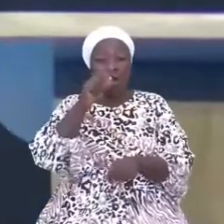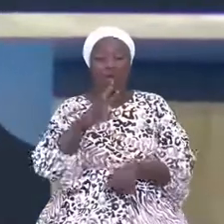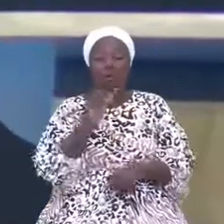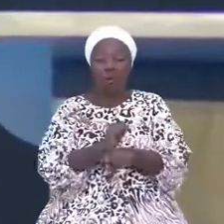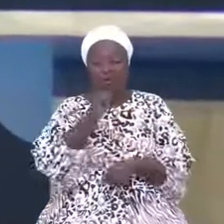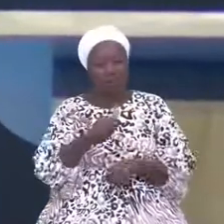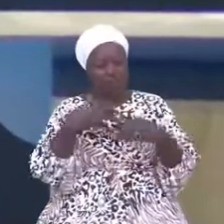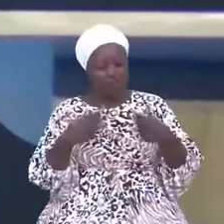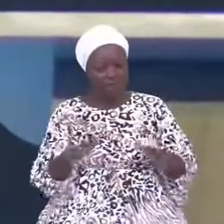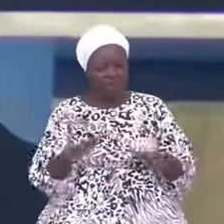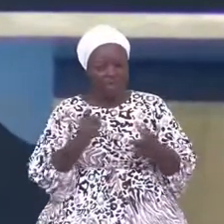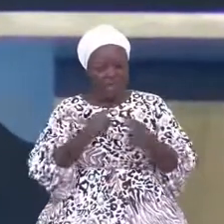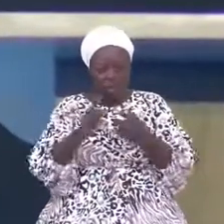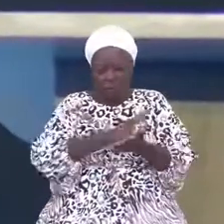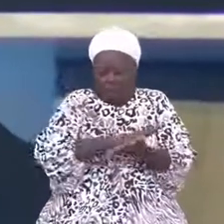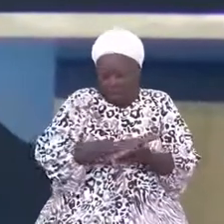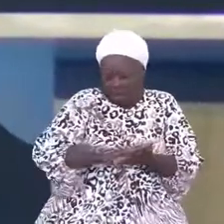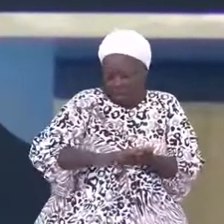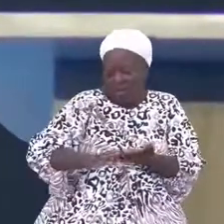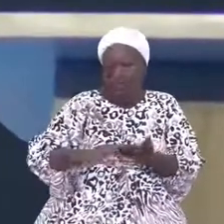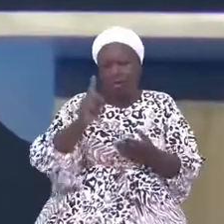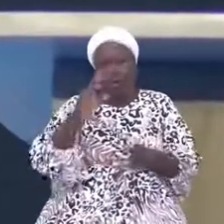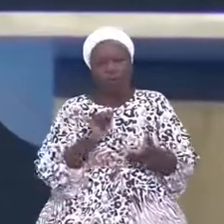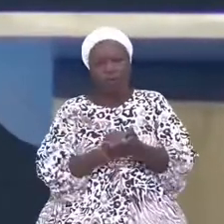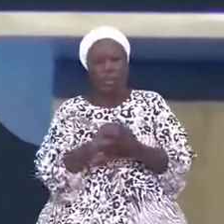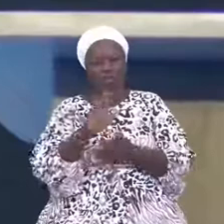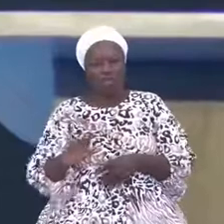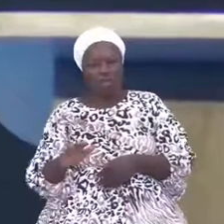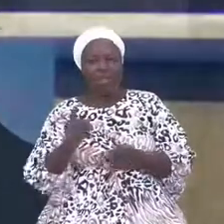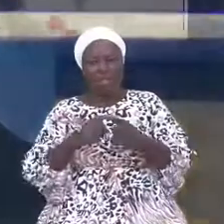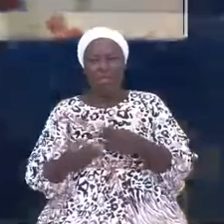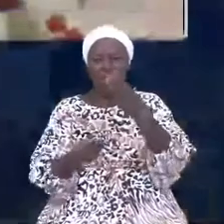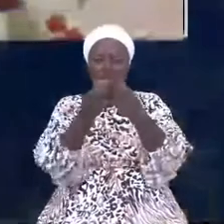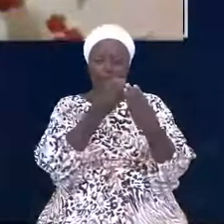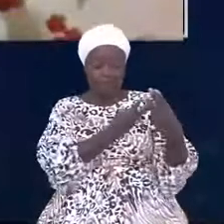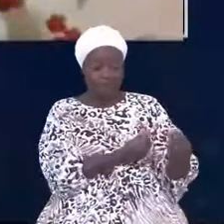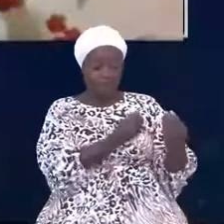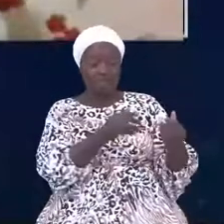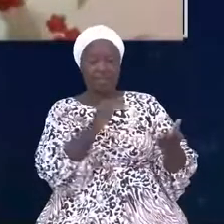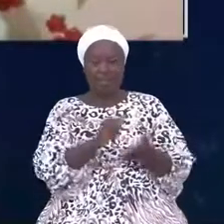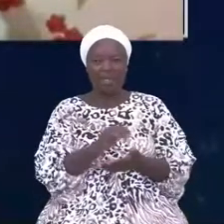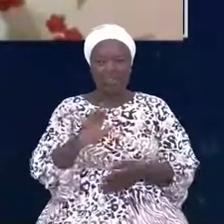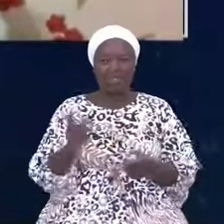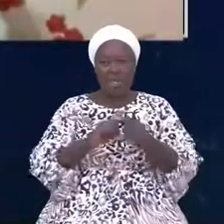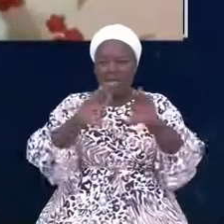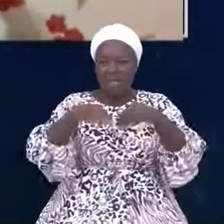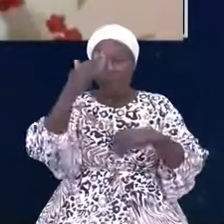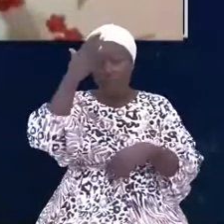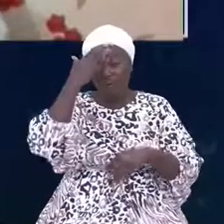son travail n'est pas encore terminé. Elle doit laver le bébé. Elle doit nourrir ce